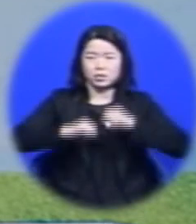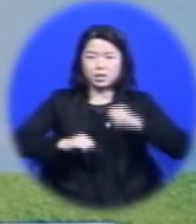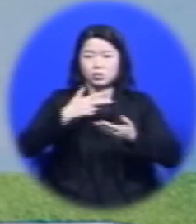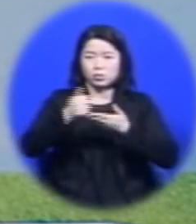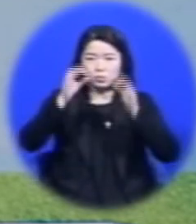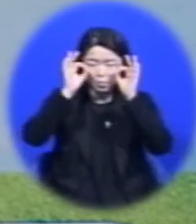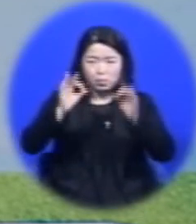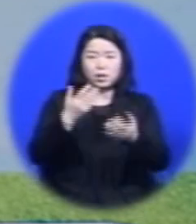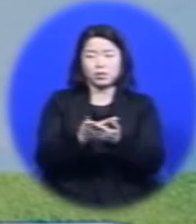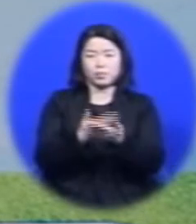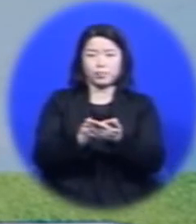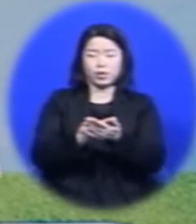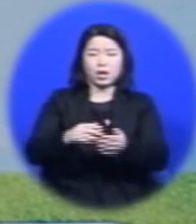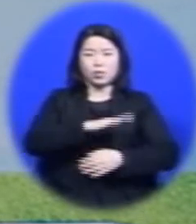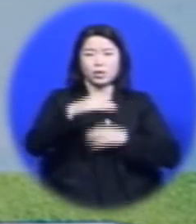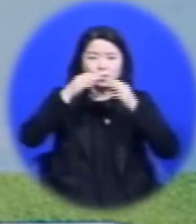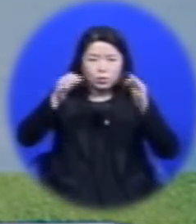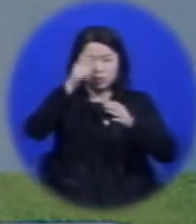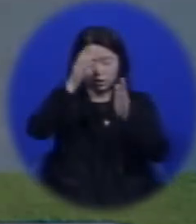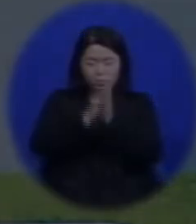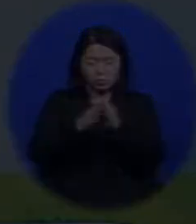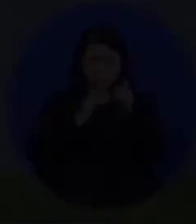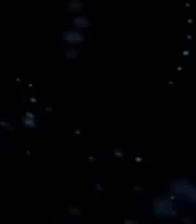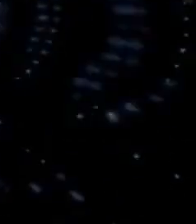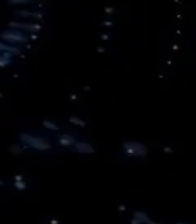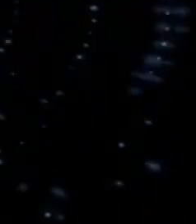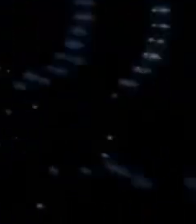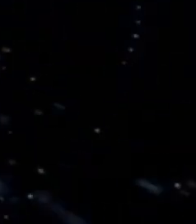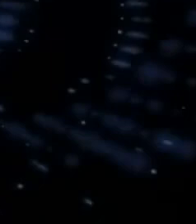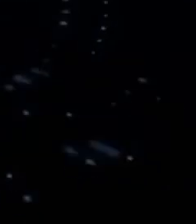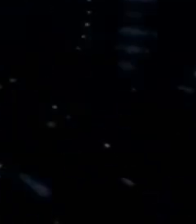주옵소서 우리 통성으로 기도하고 성찰을 받겠습니다